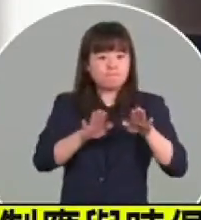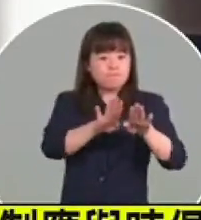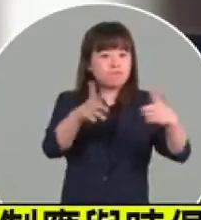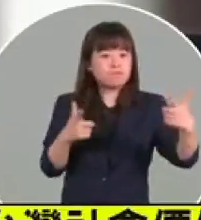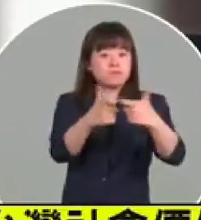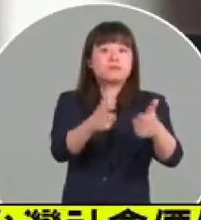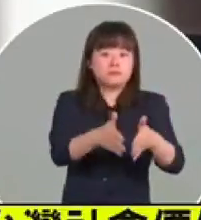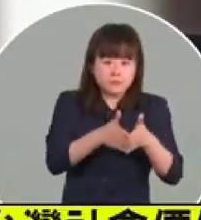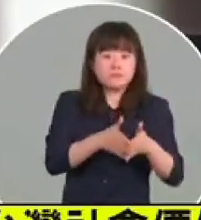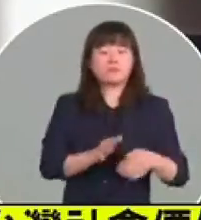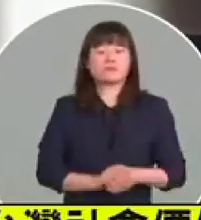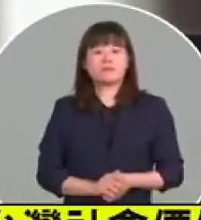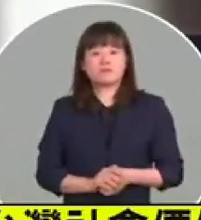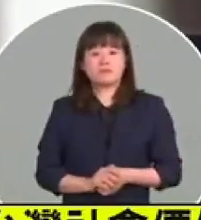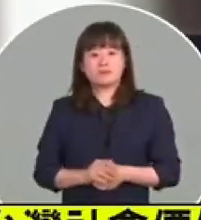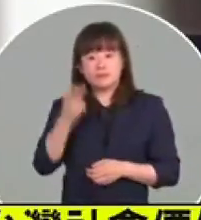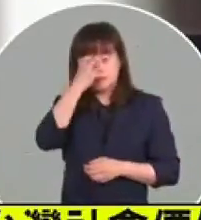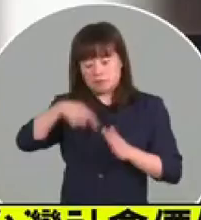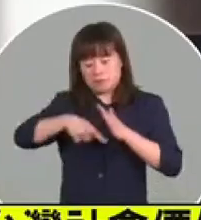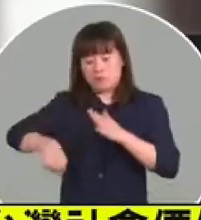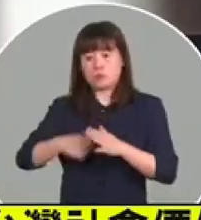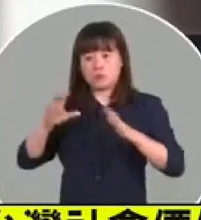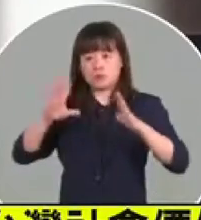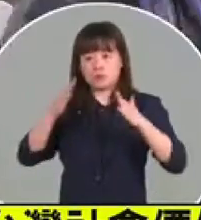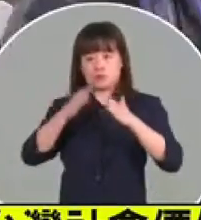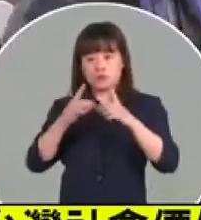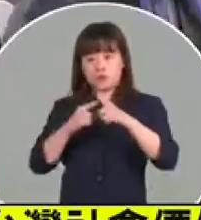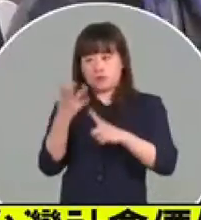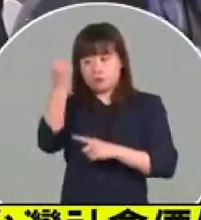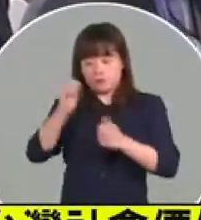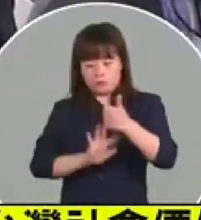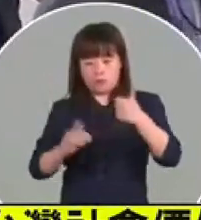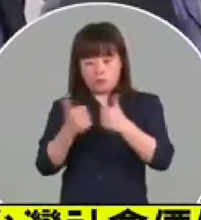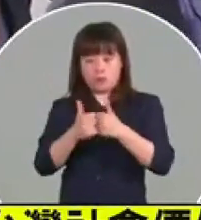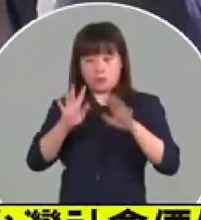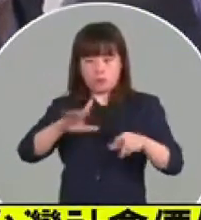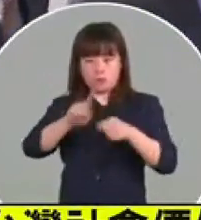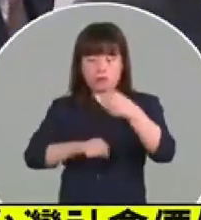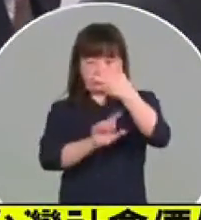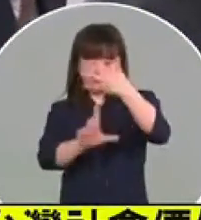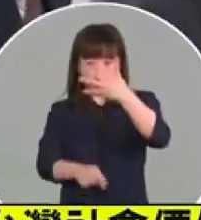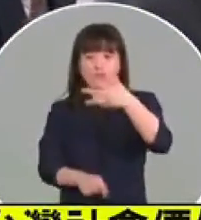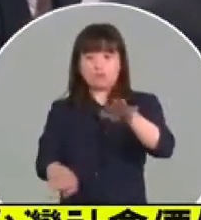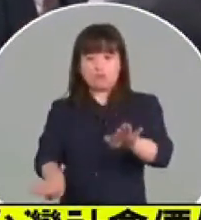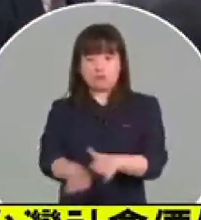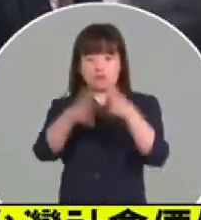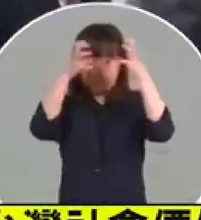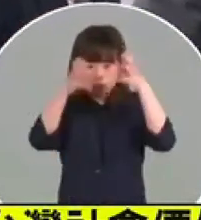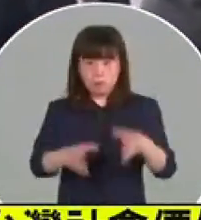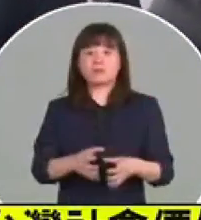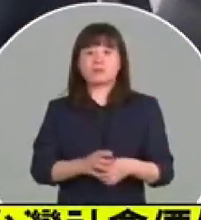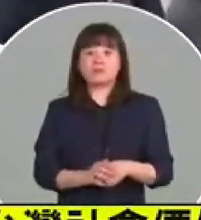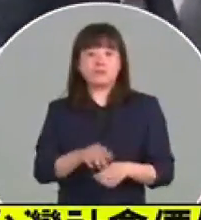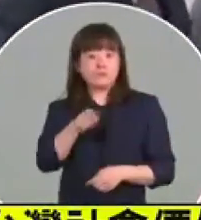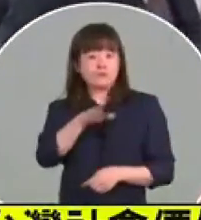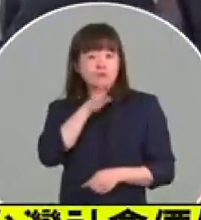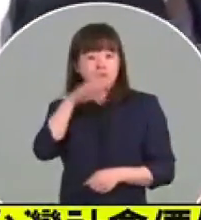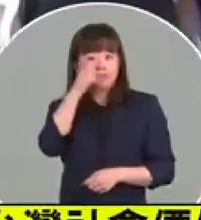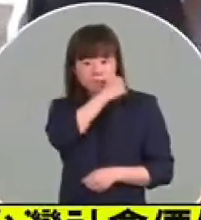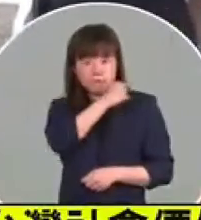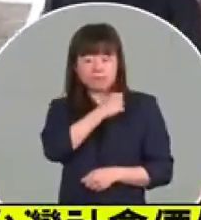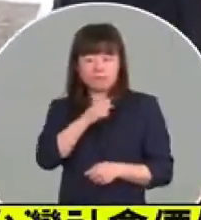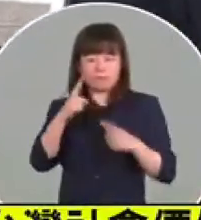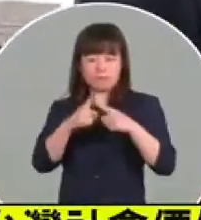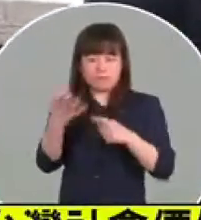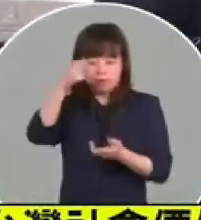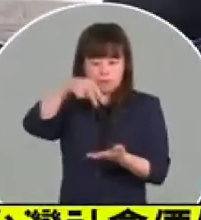展的需求。检察院的国家人权委员会将在今年8月挂牌成立，它将是台湾落